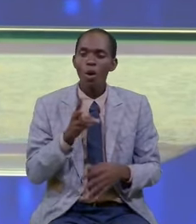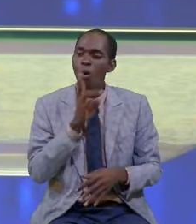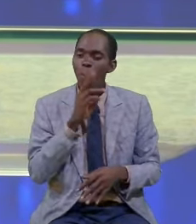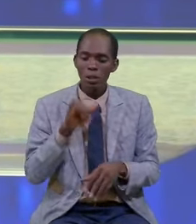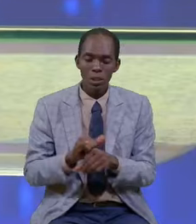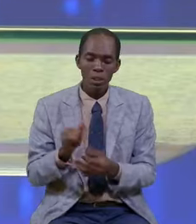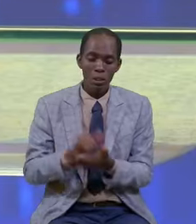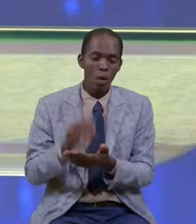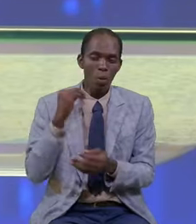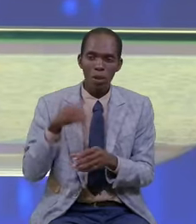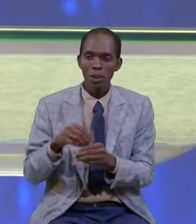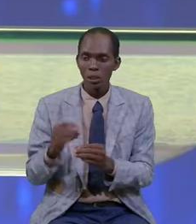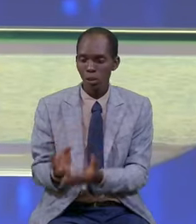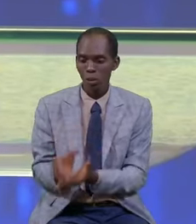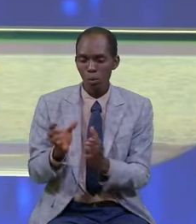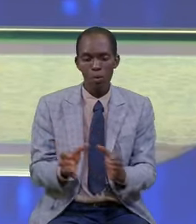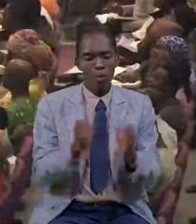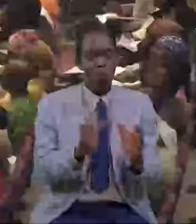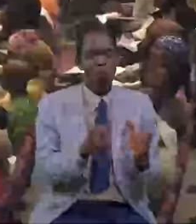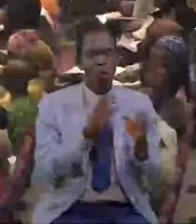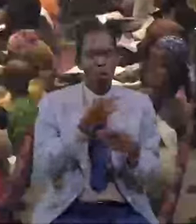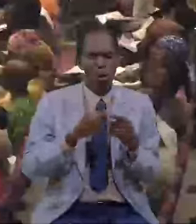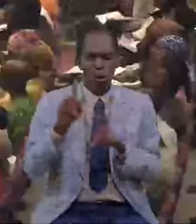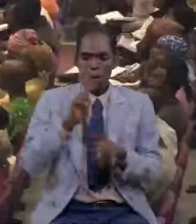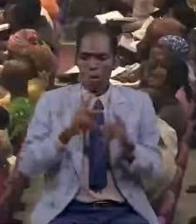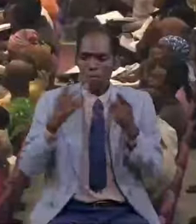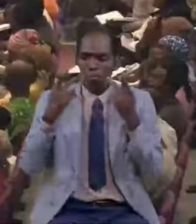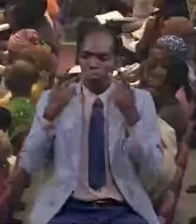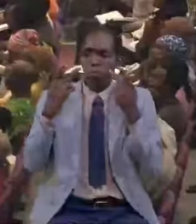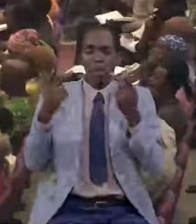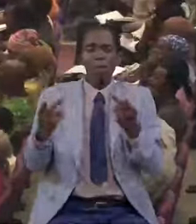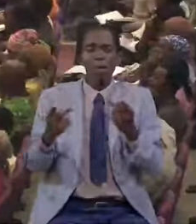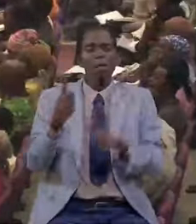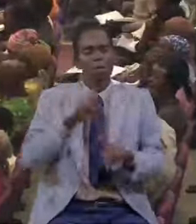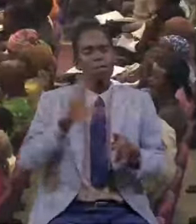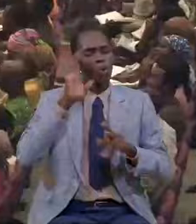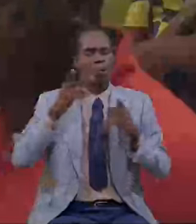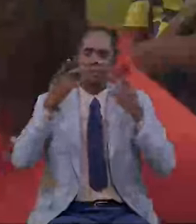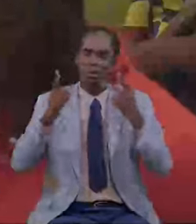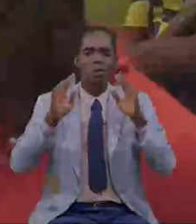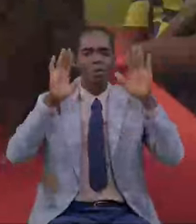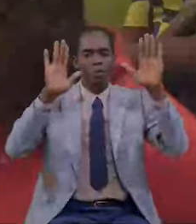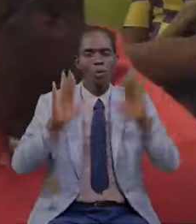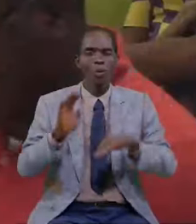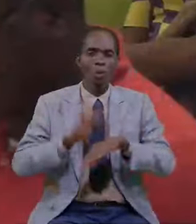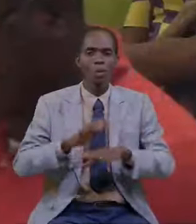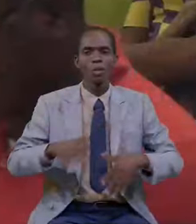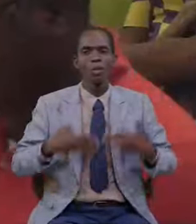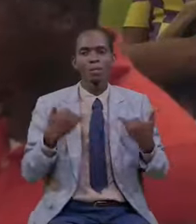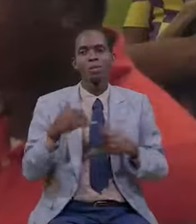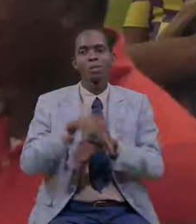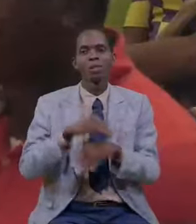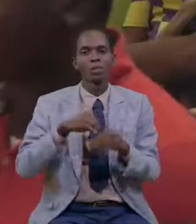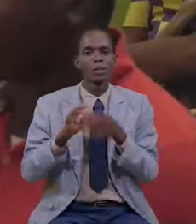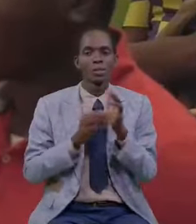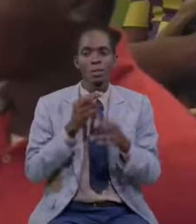fossé. Quand tout le peuple vit cela, les gens vont voir le miracle sur votre vie ce soir. Quand tout le